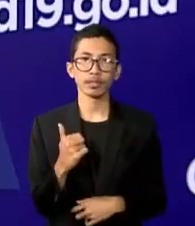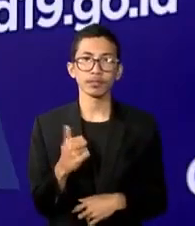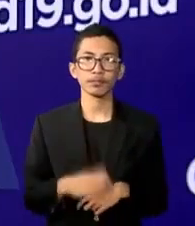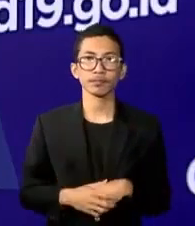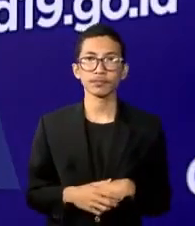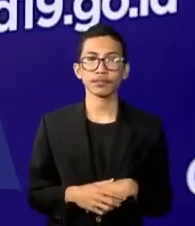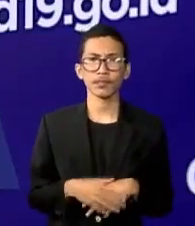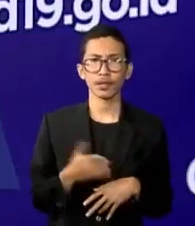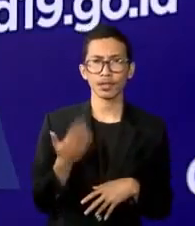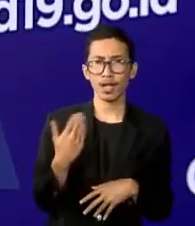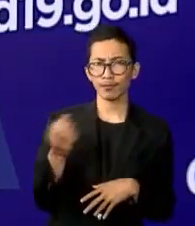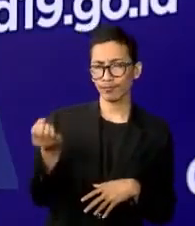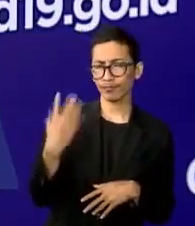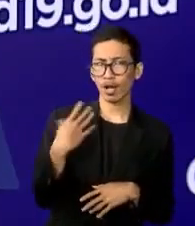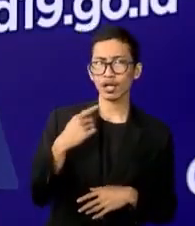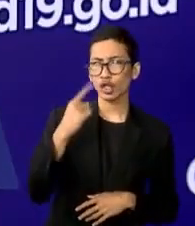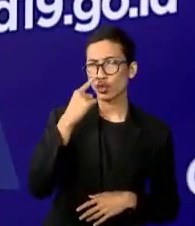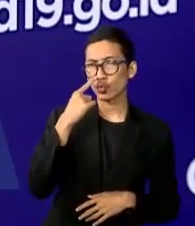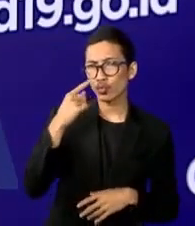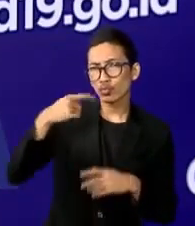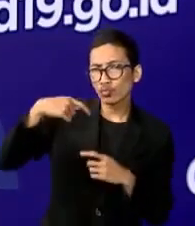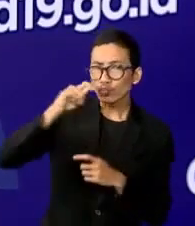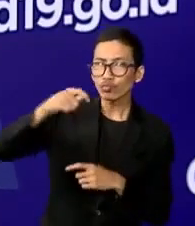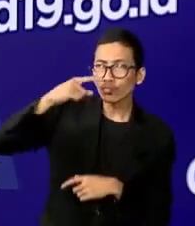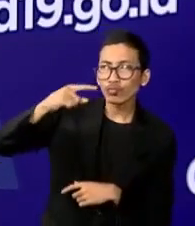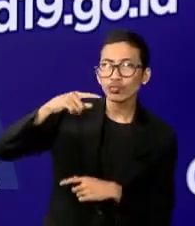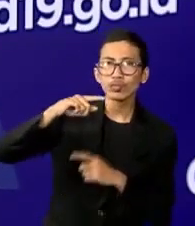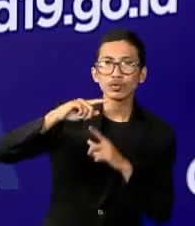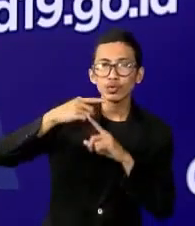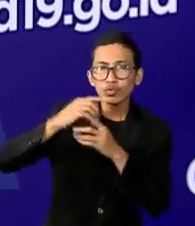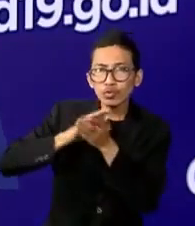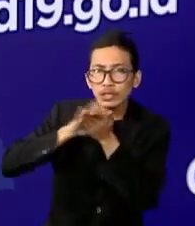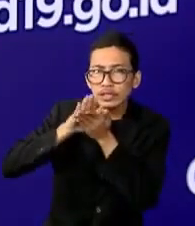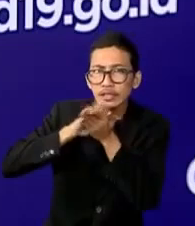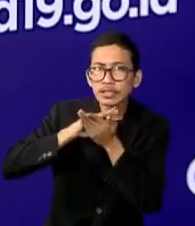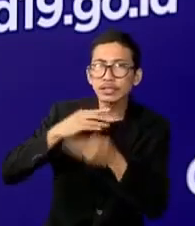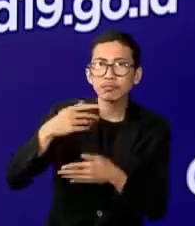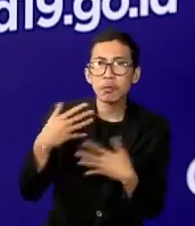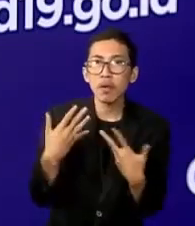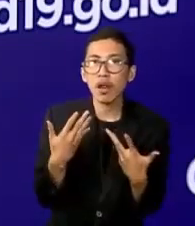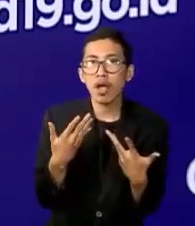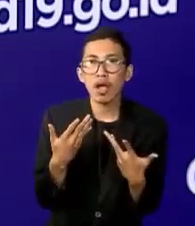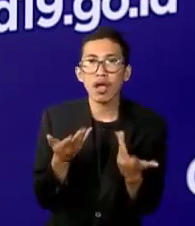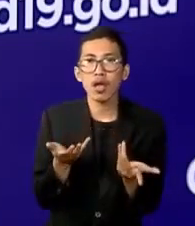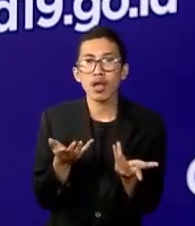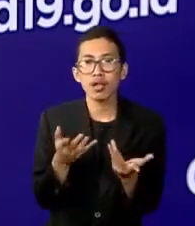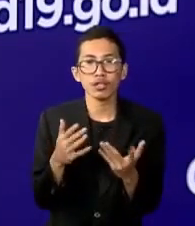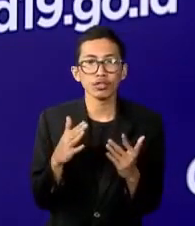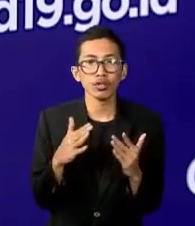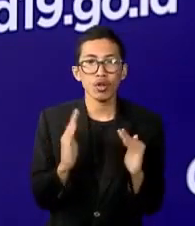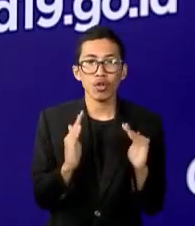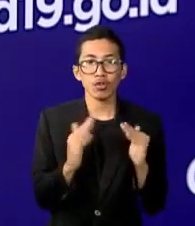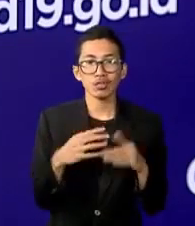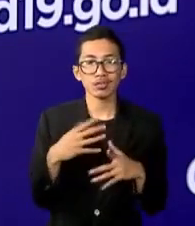juga dengan istilah cuci hidung nah jika ada pasien covid-19 yang tidak bergejala atau bergejala ringan lalu melakukan isolasi Mandiri